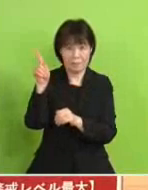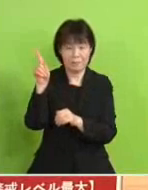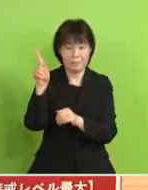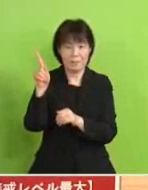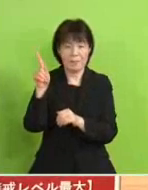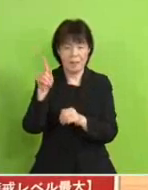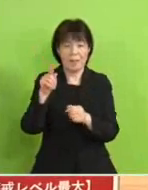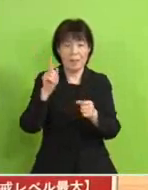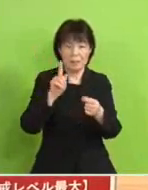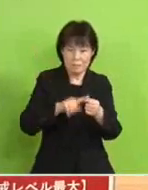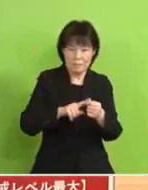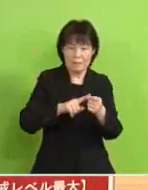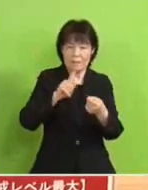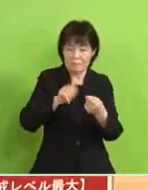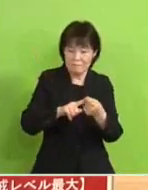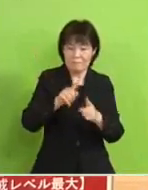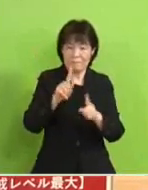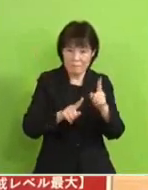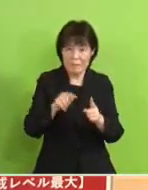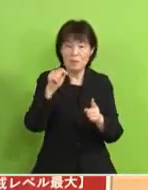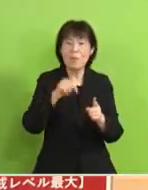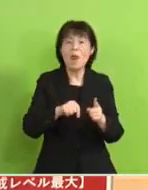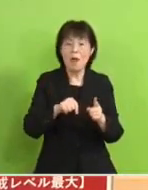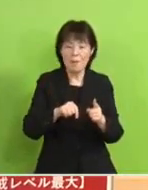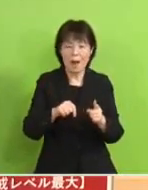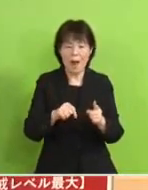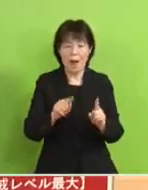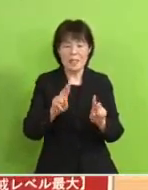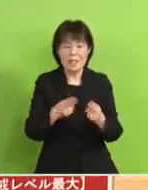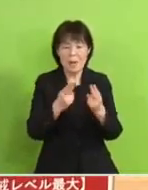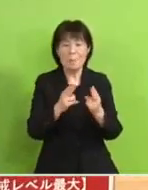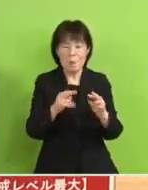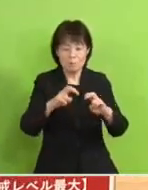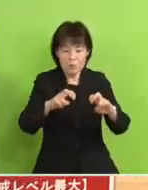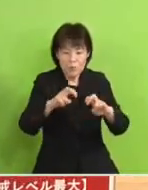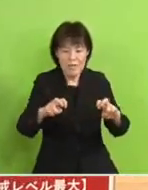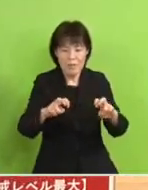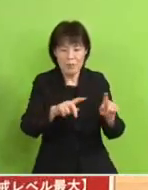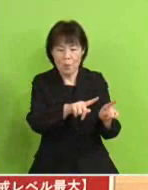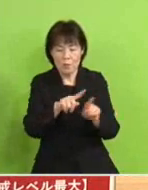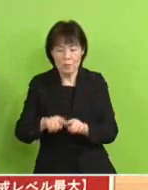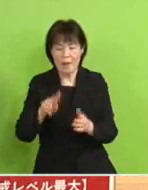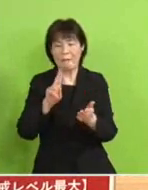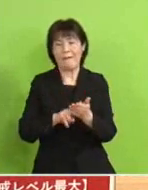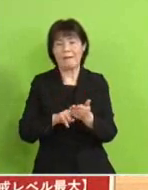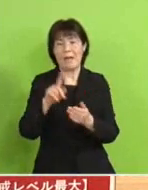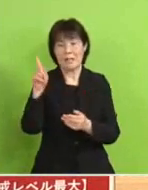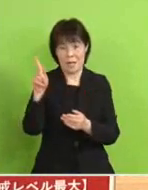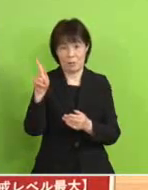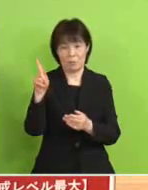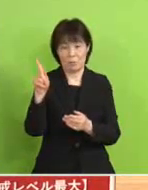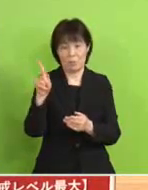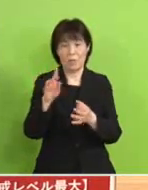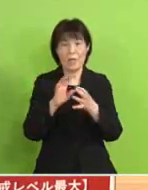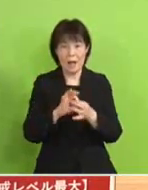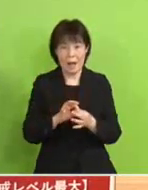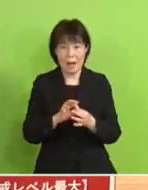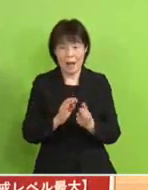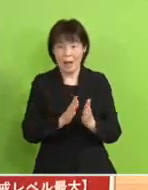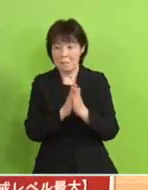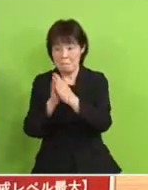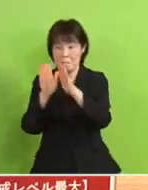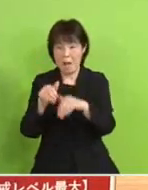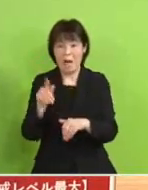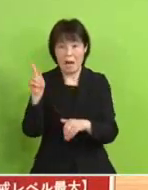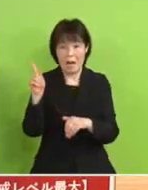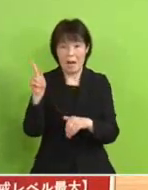の有無は専門家による感染状況等の分析を踏まえ決定されるものであり、要請した